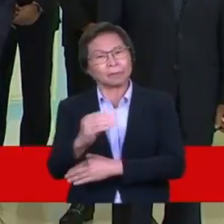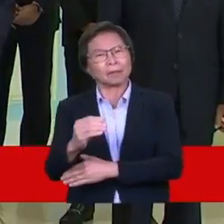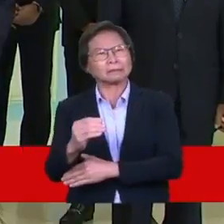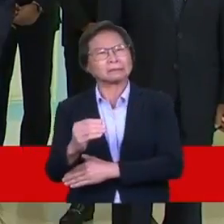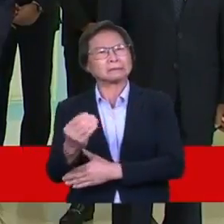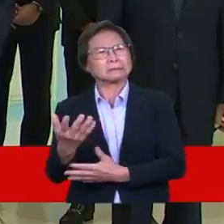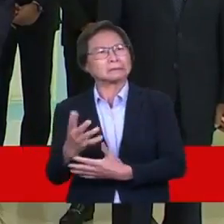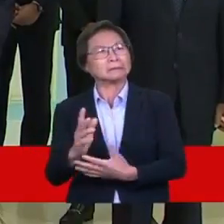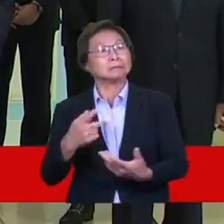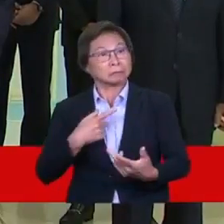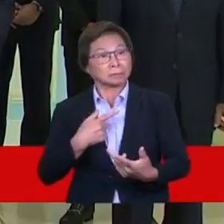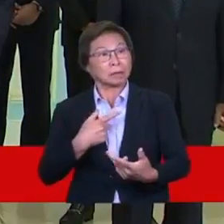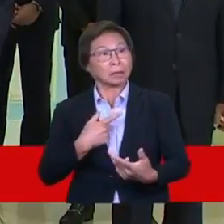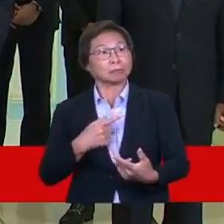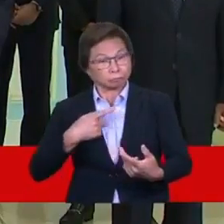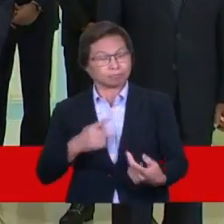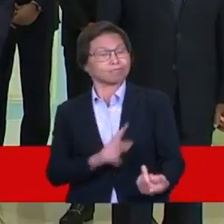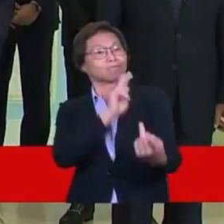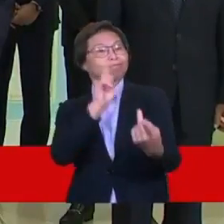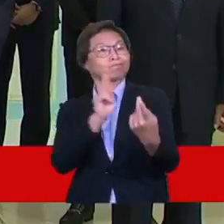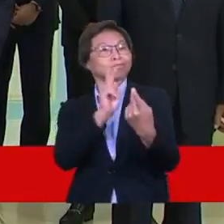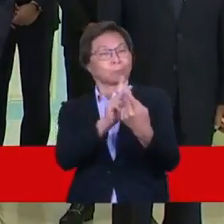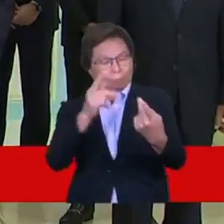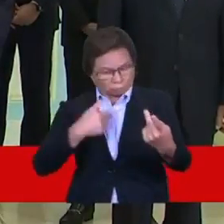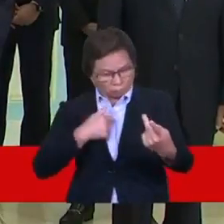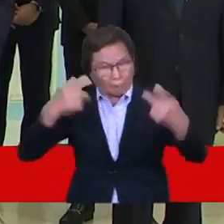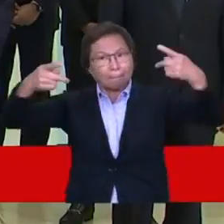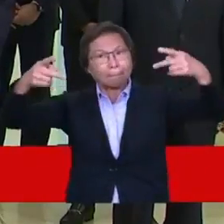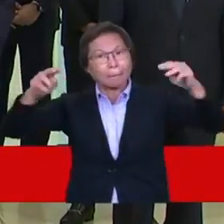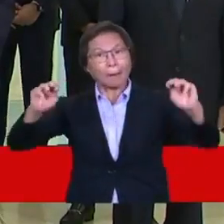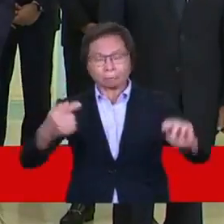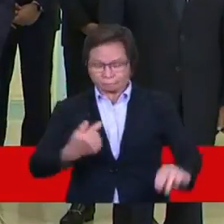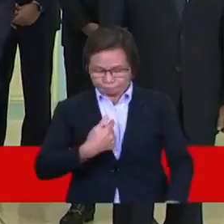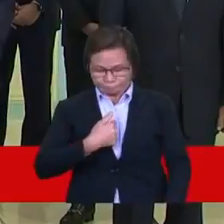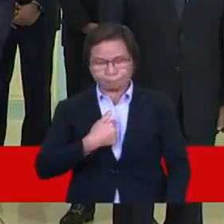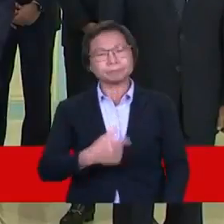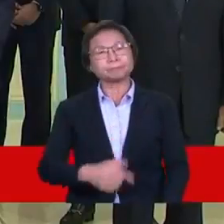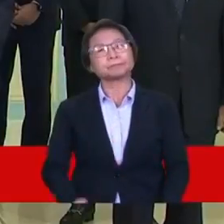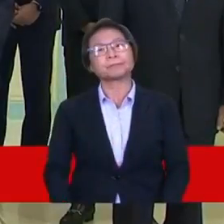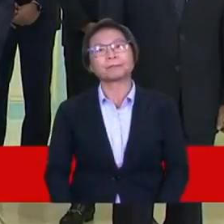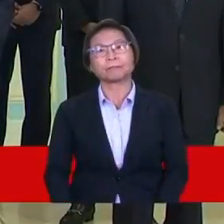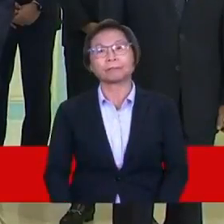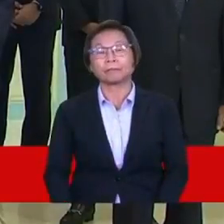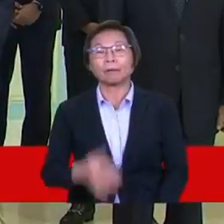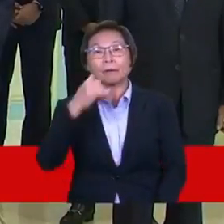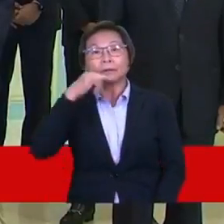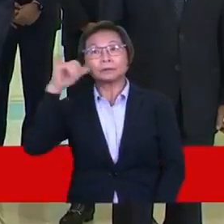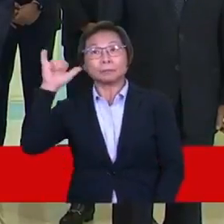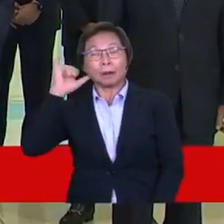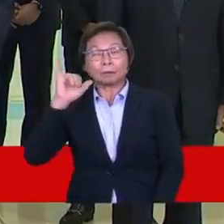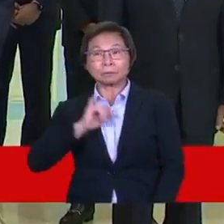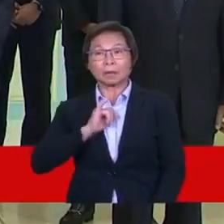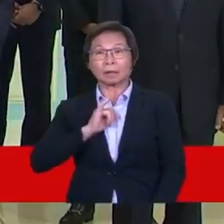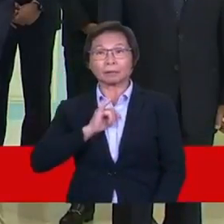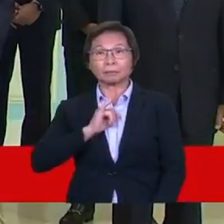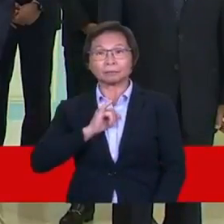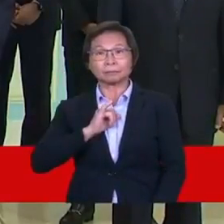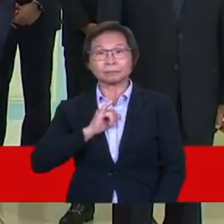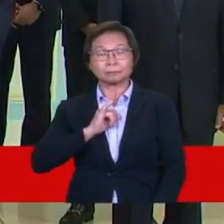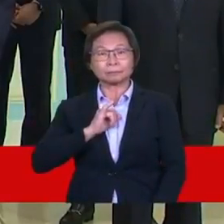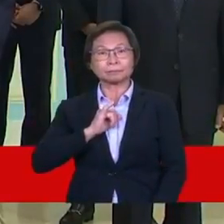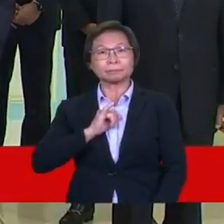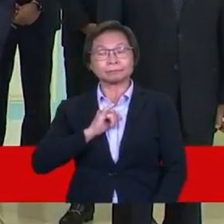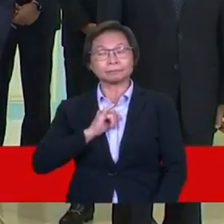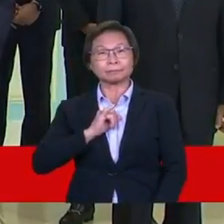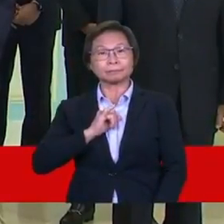keabsahan sayur sebagai pedangnya menteri ku a small town setelah menerima wakaf